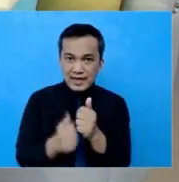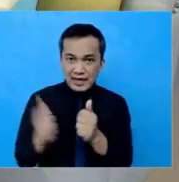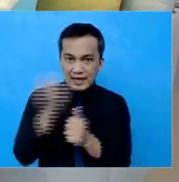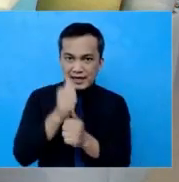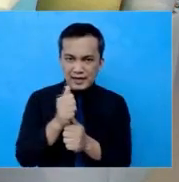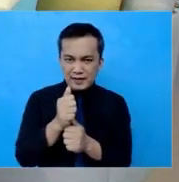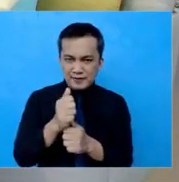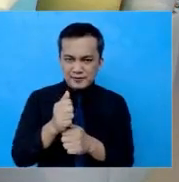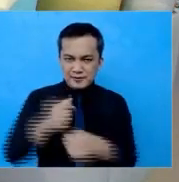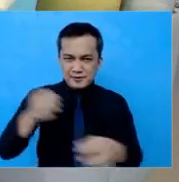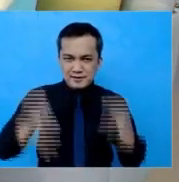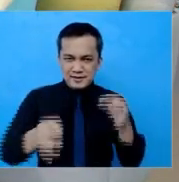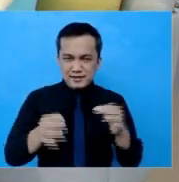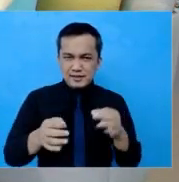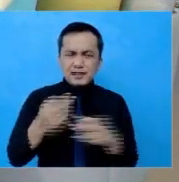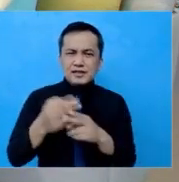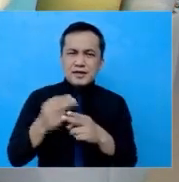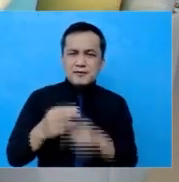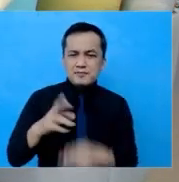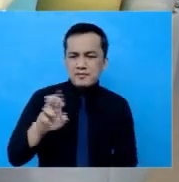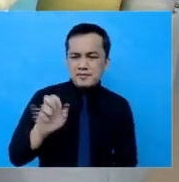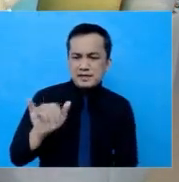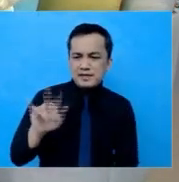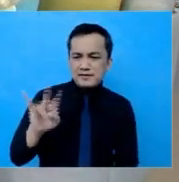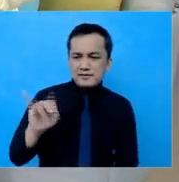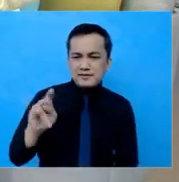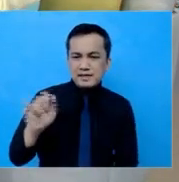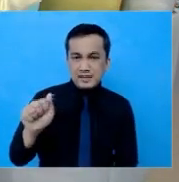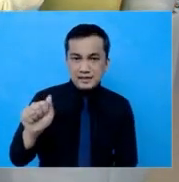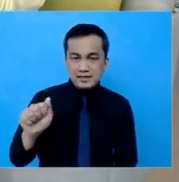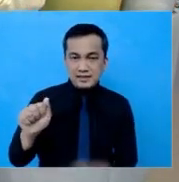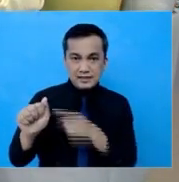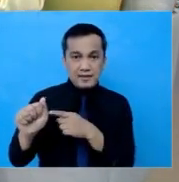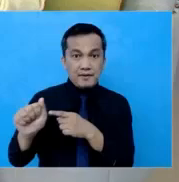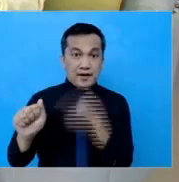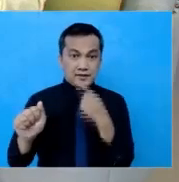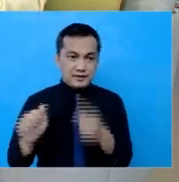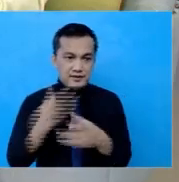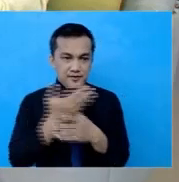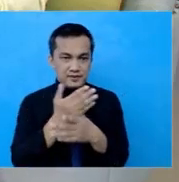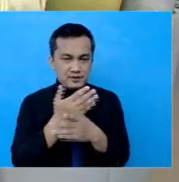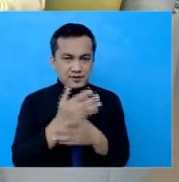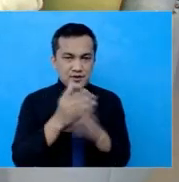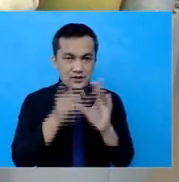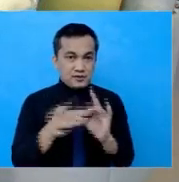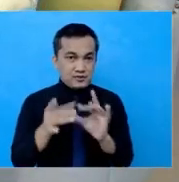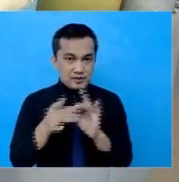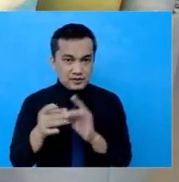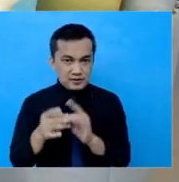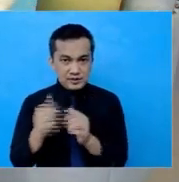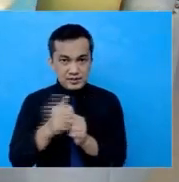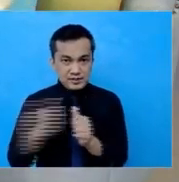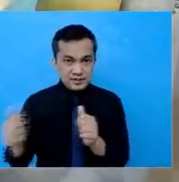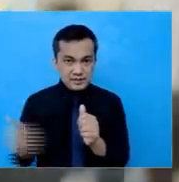Rey Valera. Ibinahagi ng Singwa hitmaker ang kwento sa likod ng ilan sa kanyang mga timeless